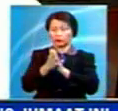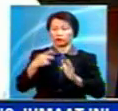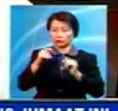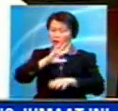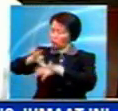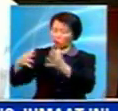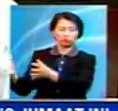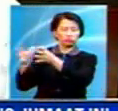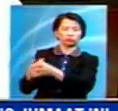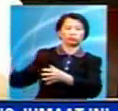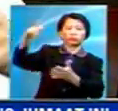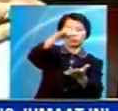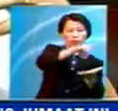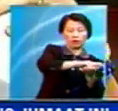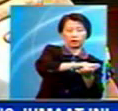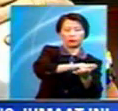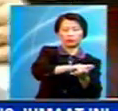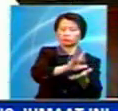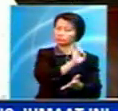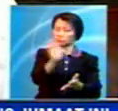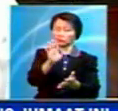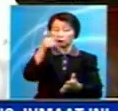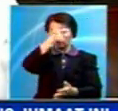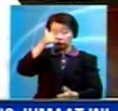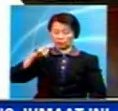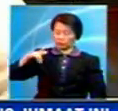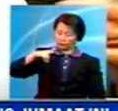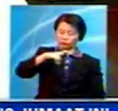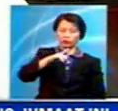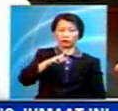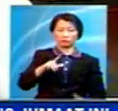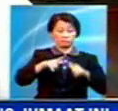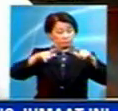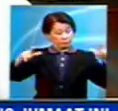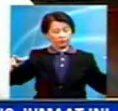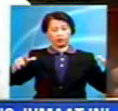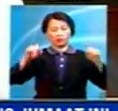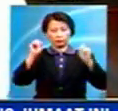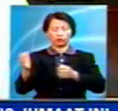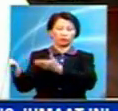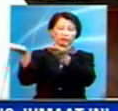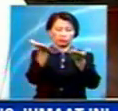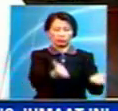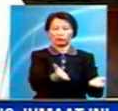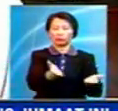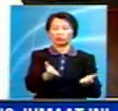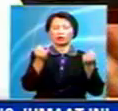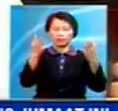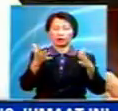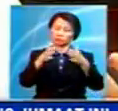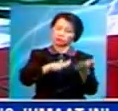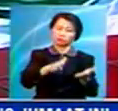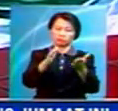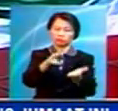angkut balik sekali. Kerana flight Boeing 747 dia luas, boleh membawa banyak